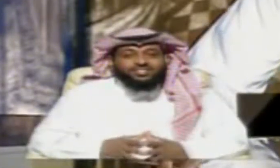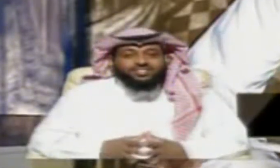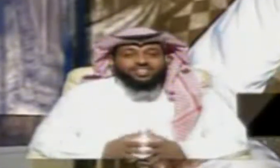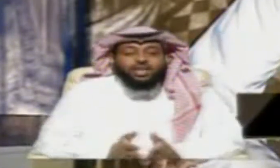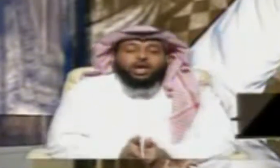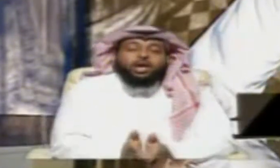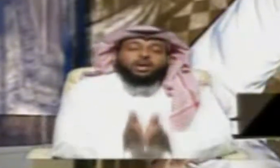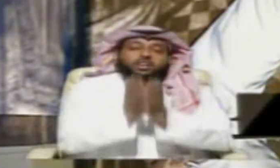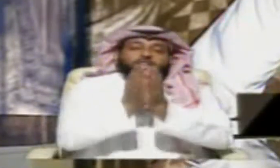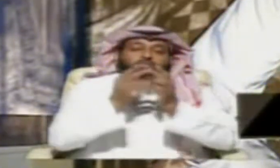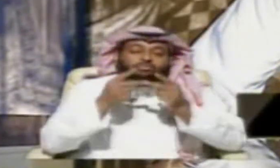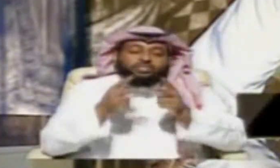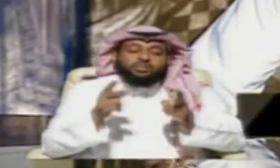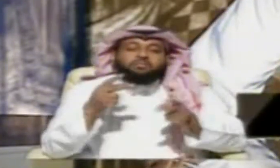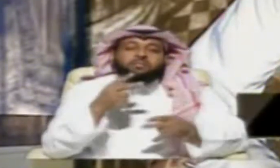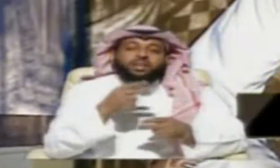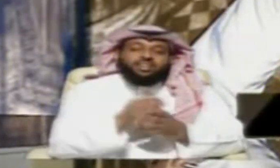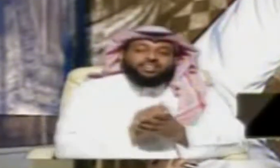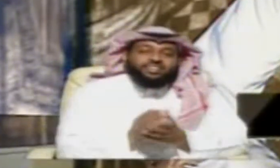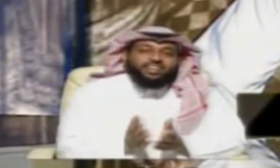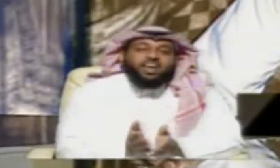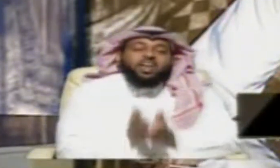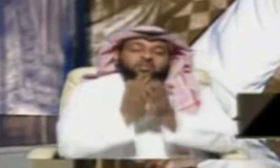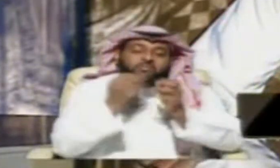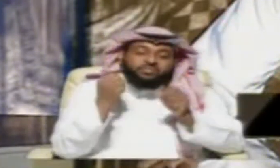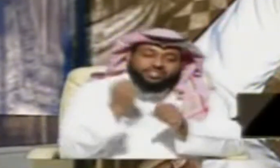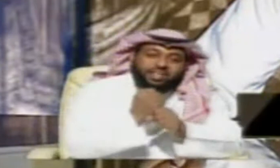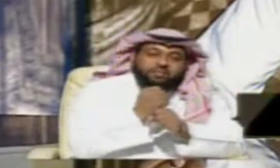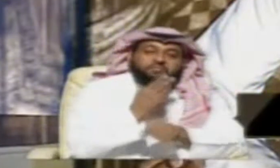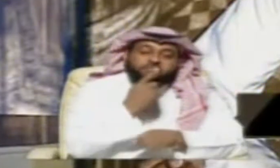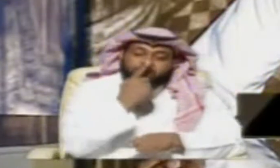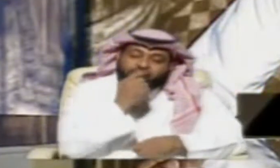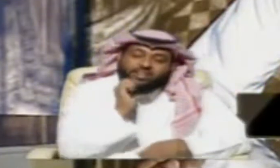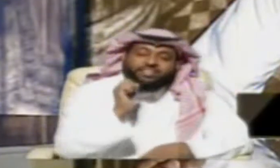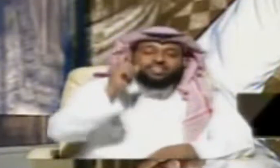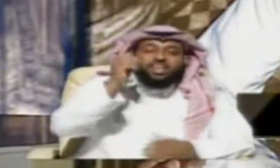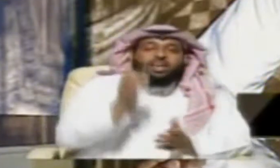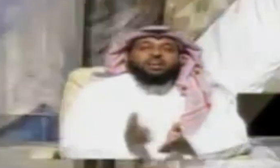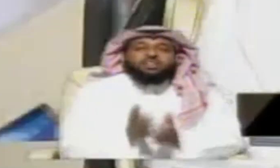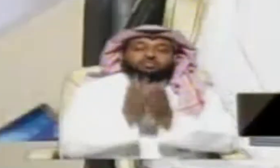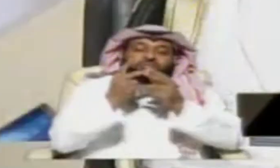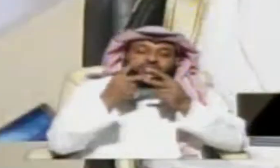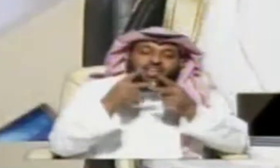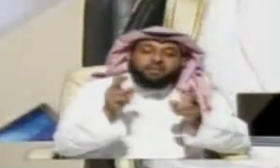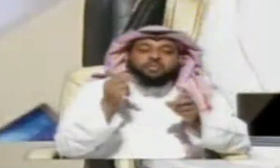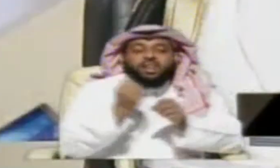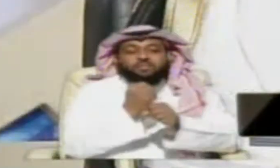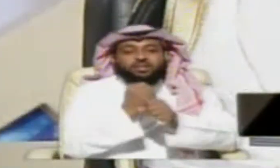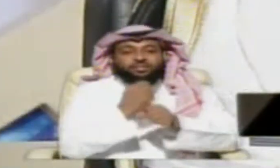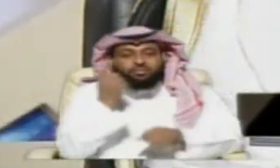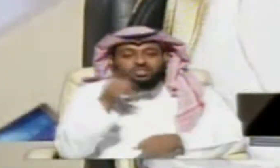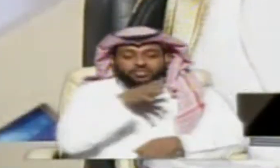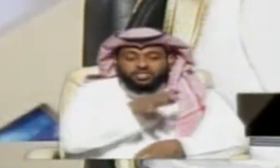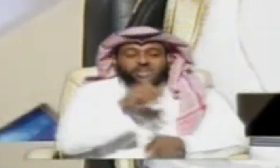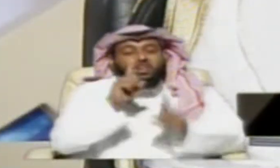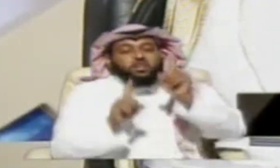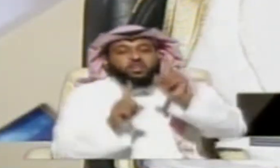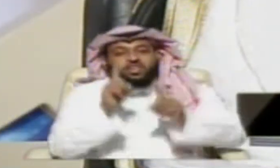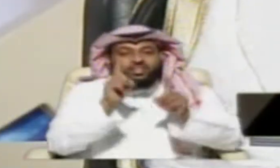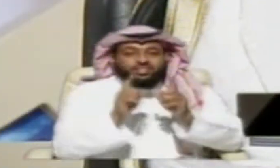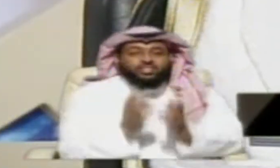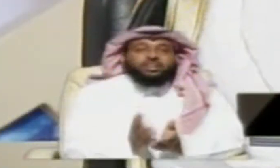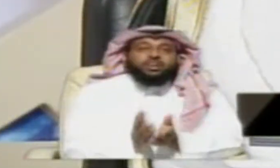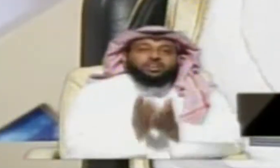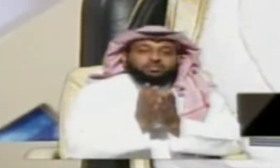الله طاعتكم. كيف حالك شيخ يوسف؟ تقبل الله طاعتك من الجميع. تقبل الله منا ومنك بمحمد ومن جميع الإخوة